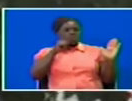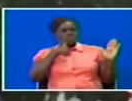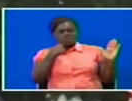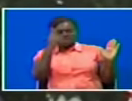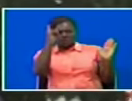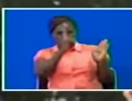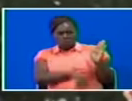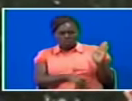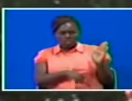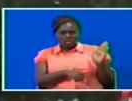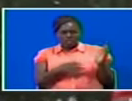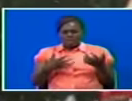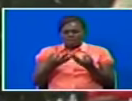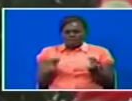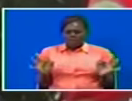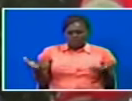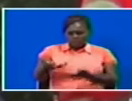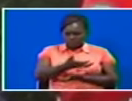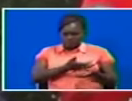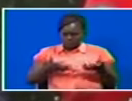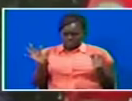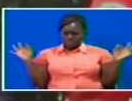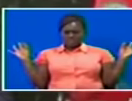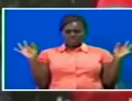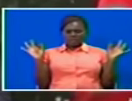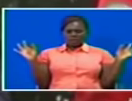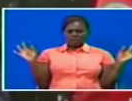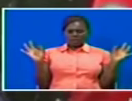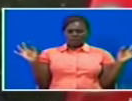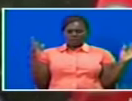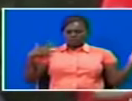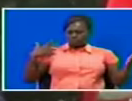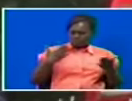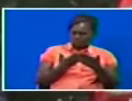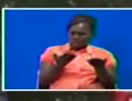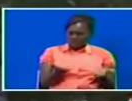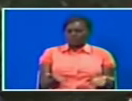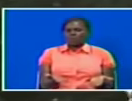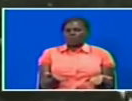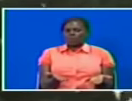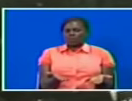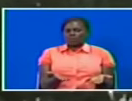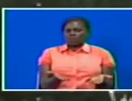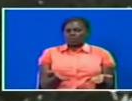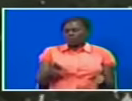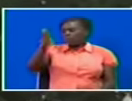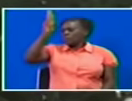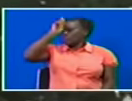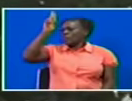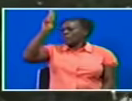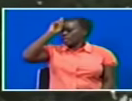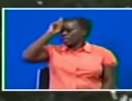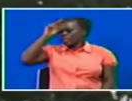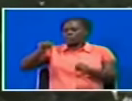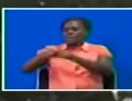kama kuna freedom of association. Kwa hivyo tunashangaa sana kama karne hii ya mwaka huu kwamba kuna polisi wanaweza